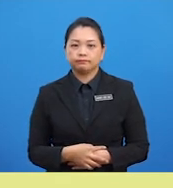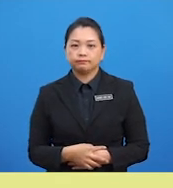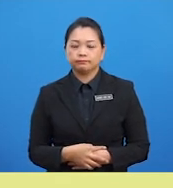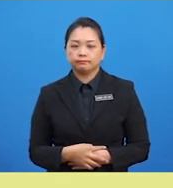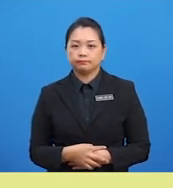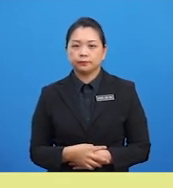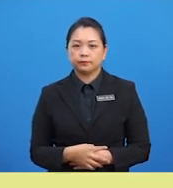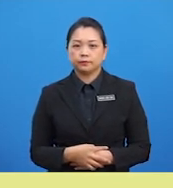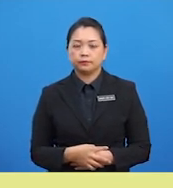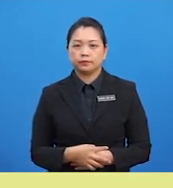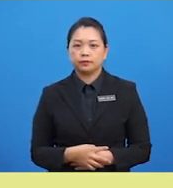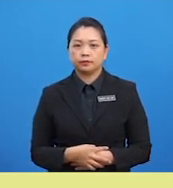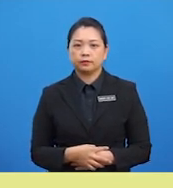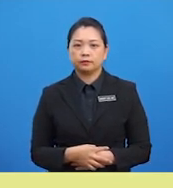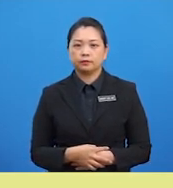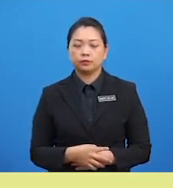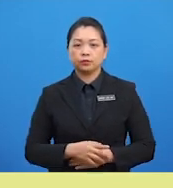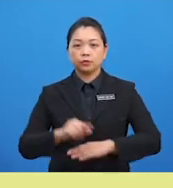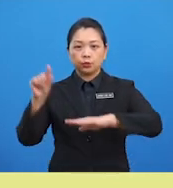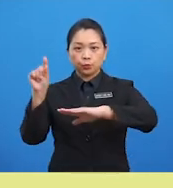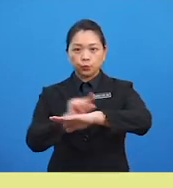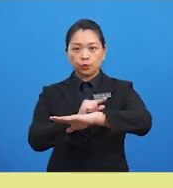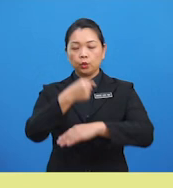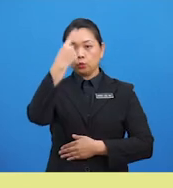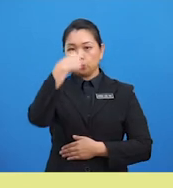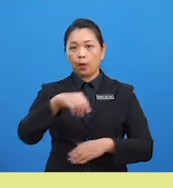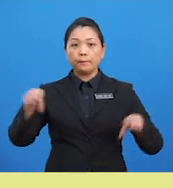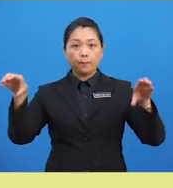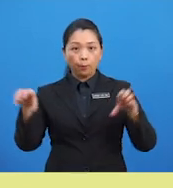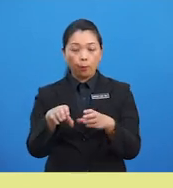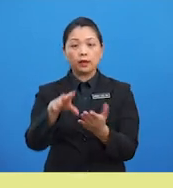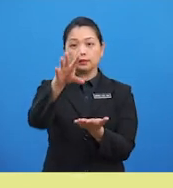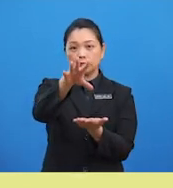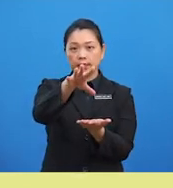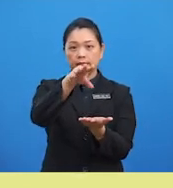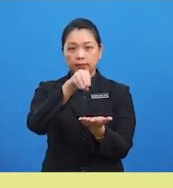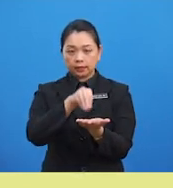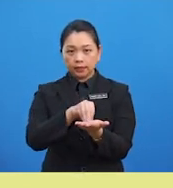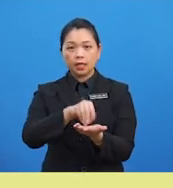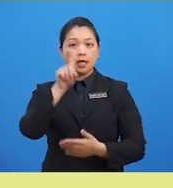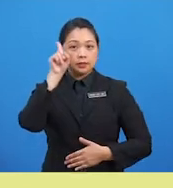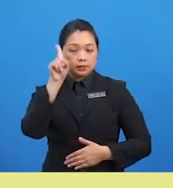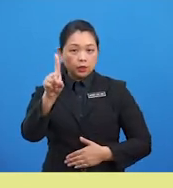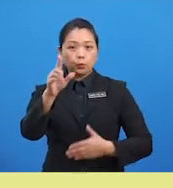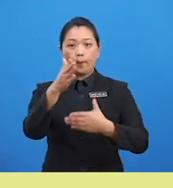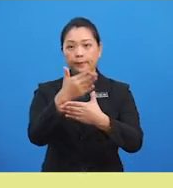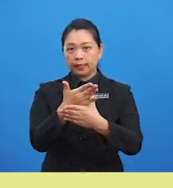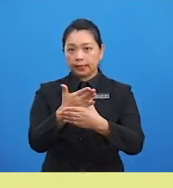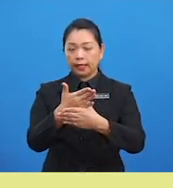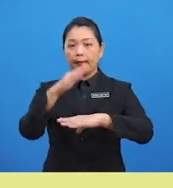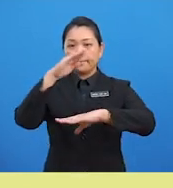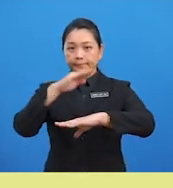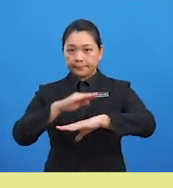Mirror digunakan untuk membuat salinan suatu bahagian pada